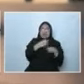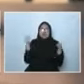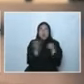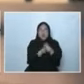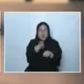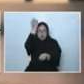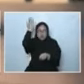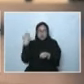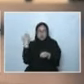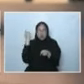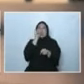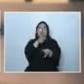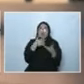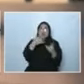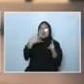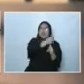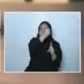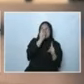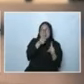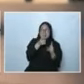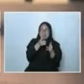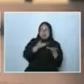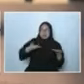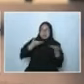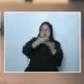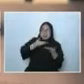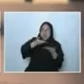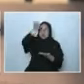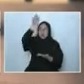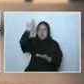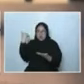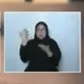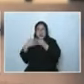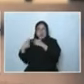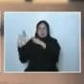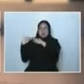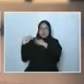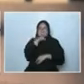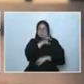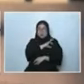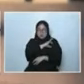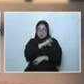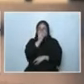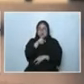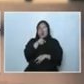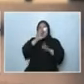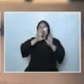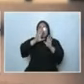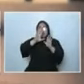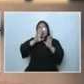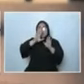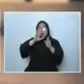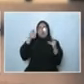waktu itu akhirnya kita dapatkan kondisi dari waktu kami masuk penjabat sebagai pejabat gubernur, penjabat, itu 9 menuju